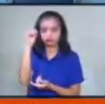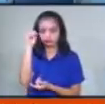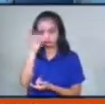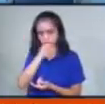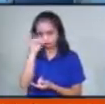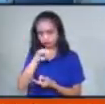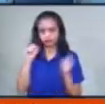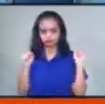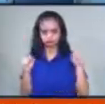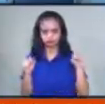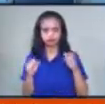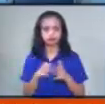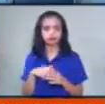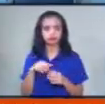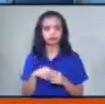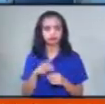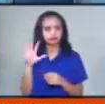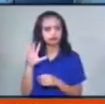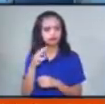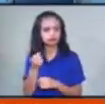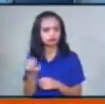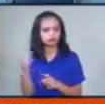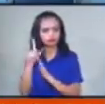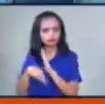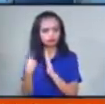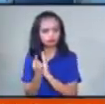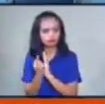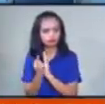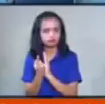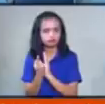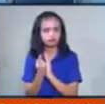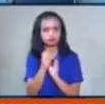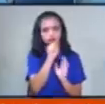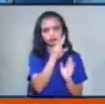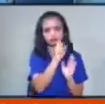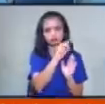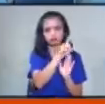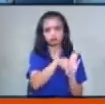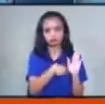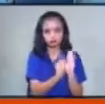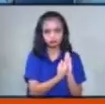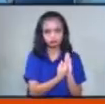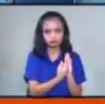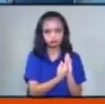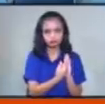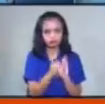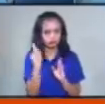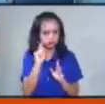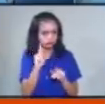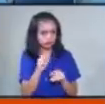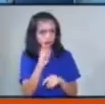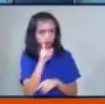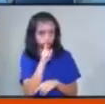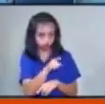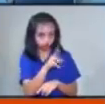po. Alright. Ilang oras po yung duty nyo, sir? Bali, 12 hours. 12 hours. Ang minimum po